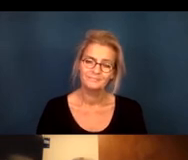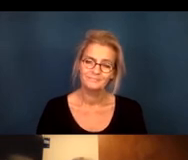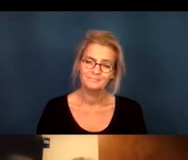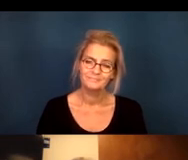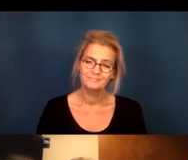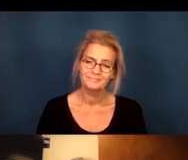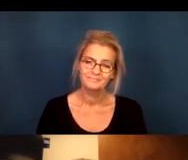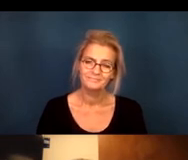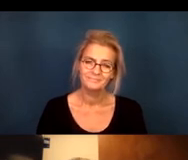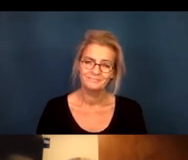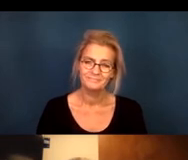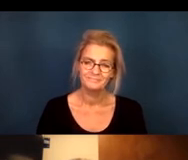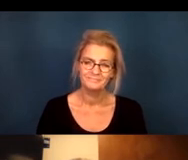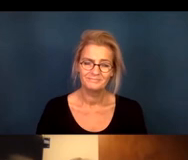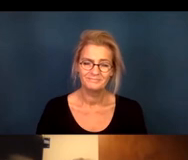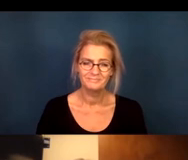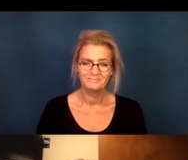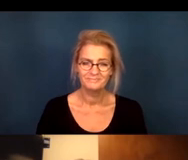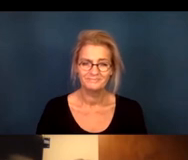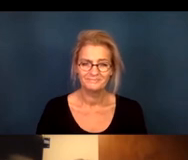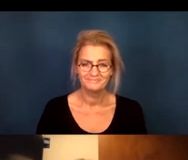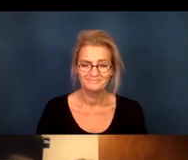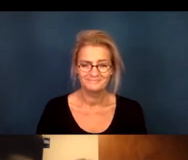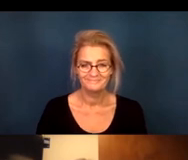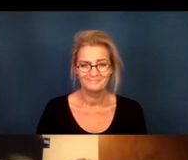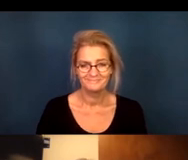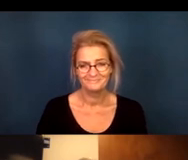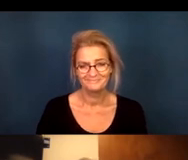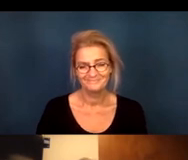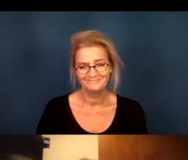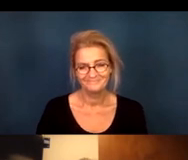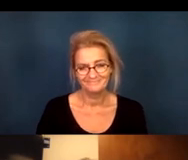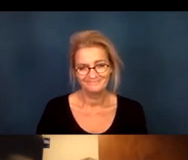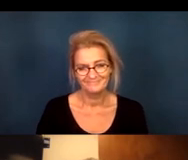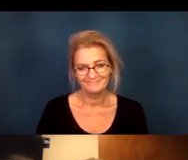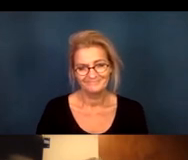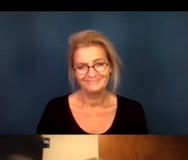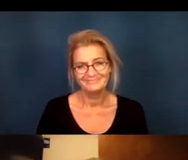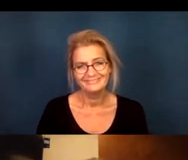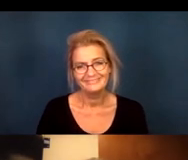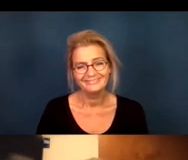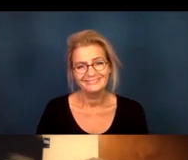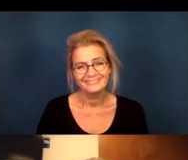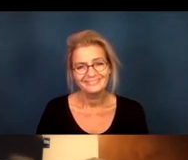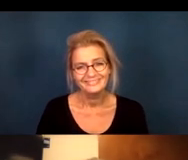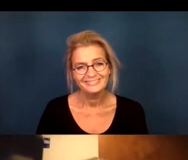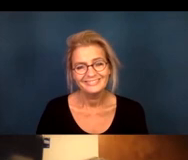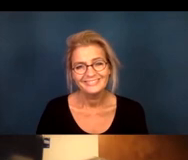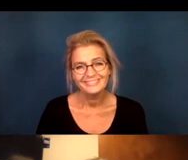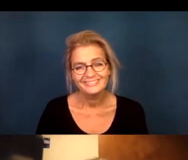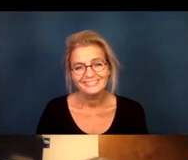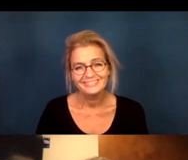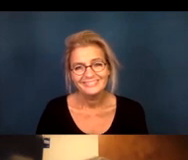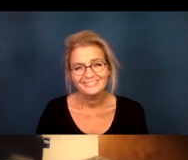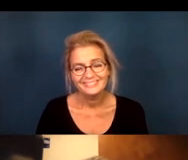2021 en gezondheid, hè? Ja. Ja. Ciao. Ook een